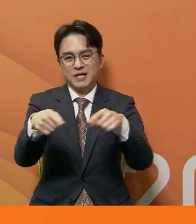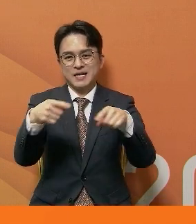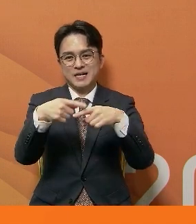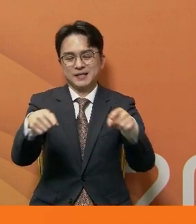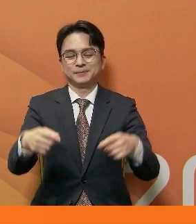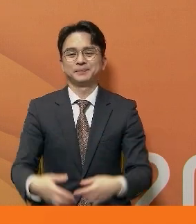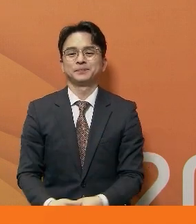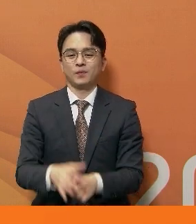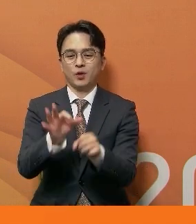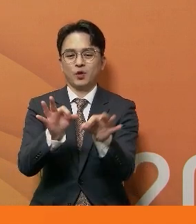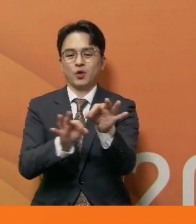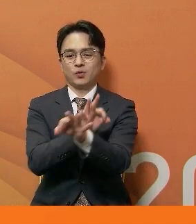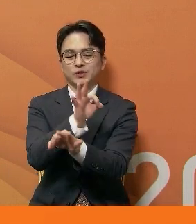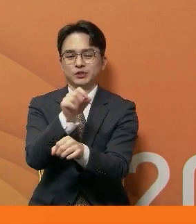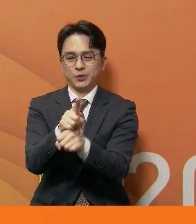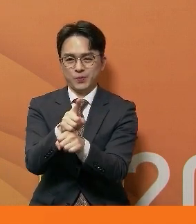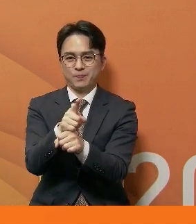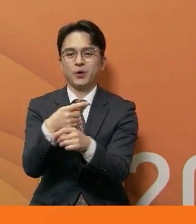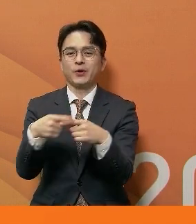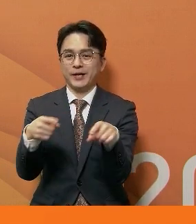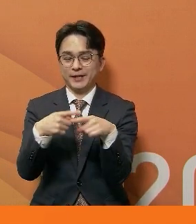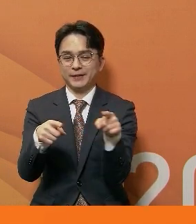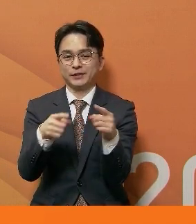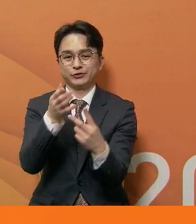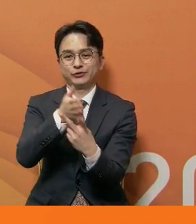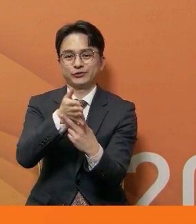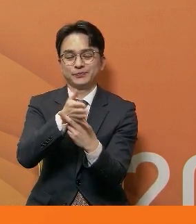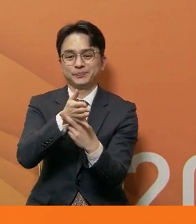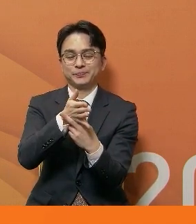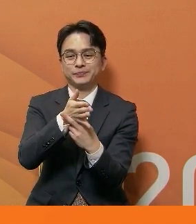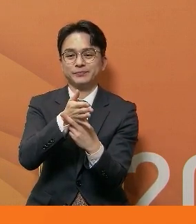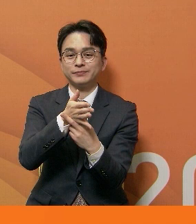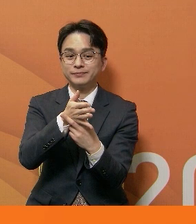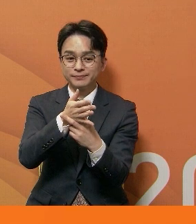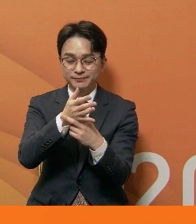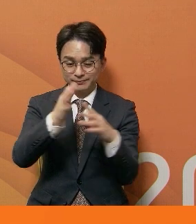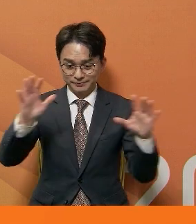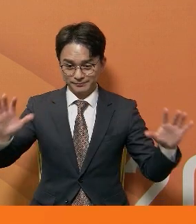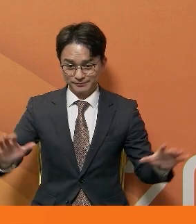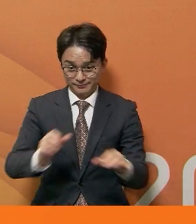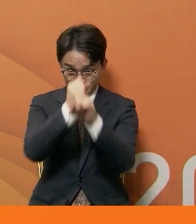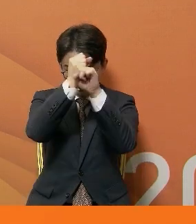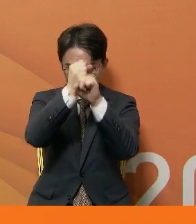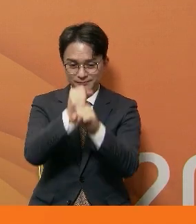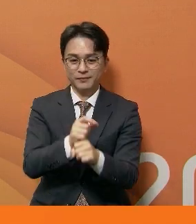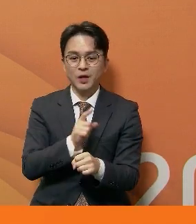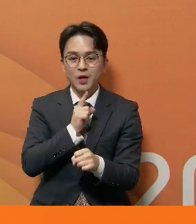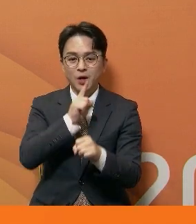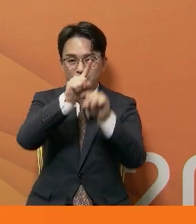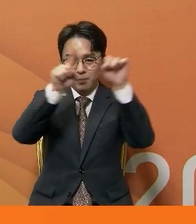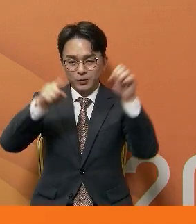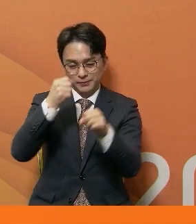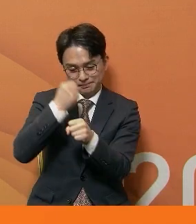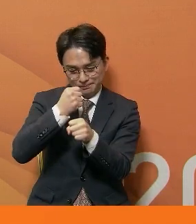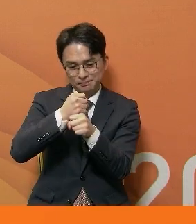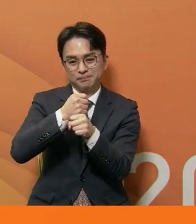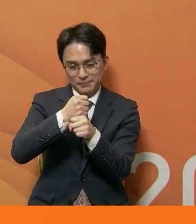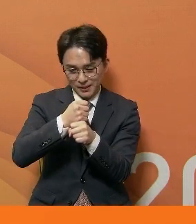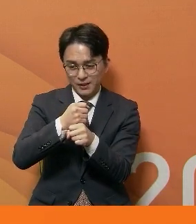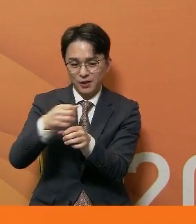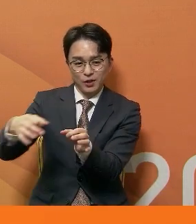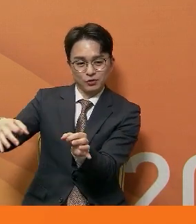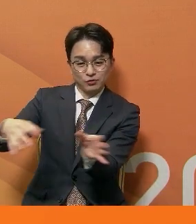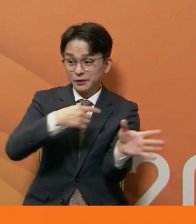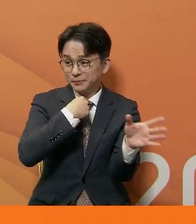경제성 평가로 나뉘어져서 콘텐츠 가치 평가가 이루어집니다 이러한 결과를 정리를 해서 저희가 이제 보고서를 발간을 하고 투자사에게